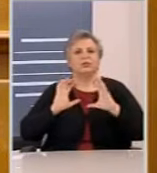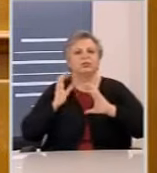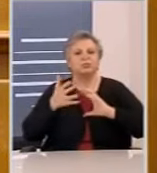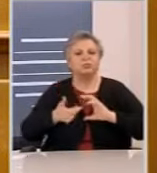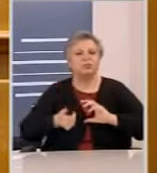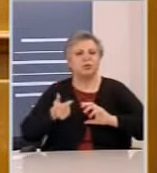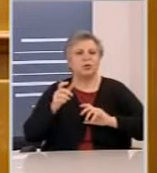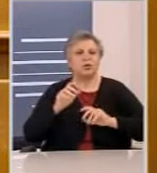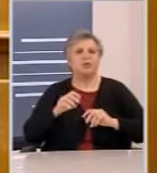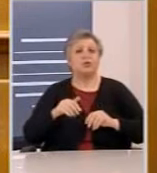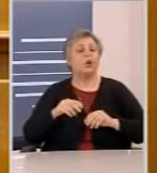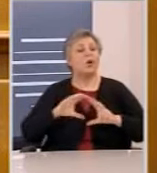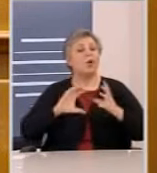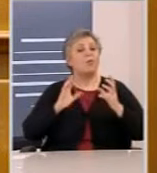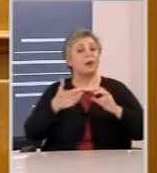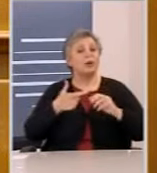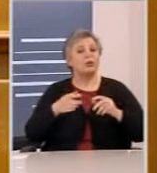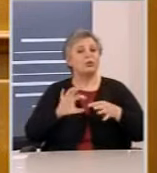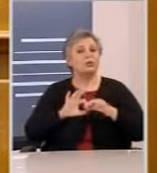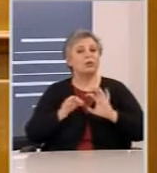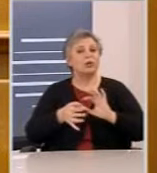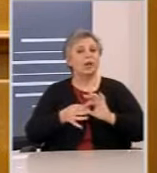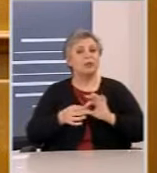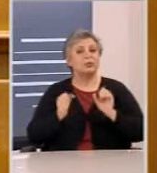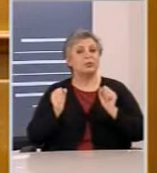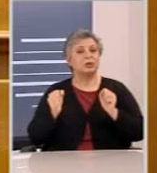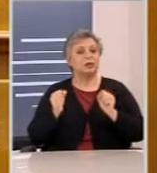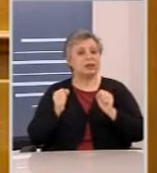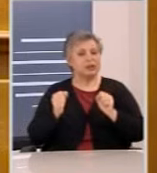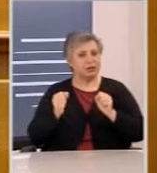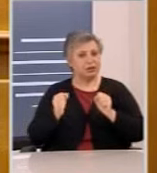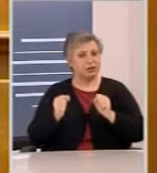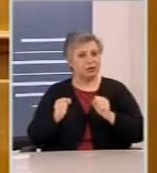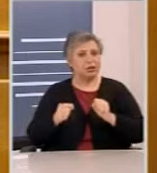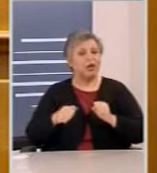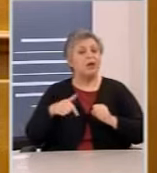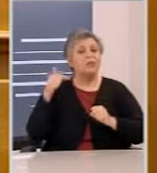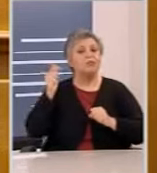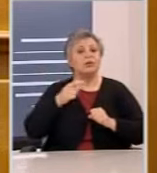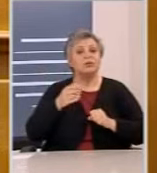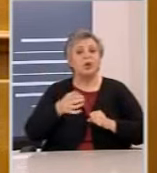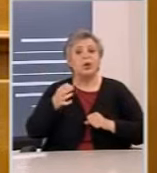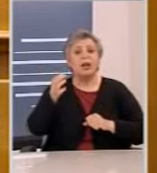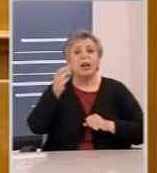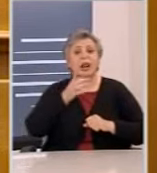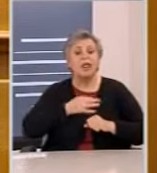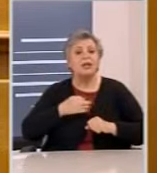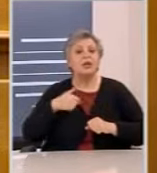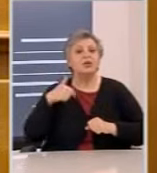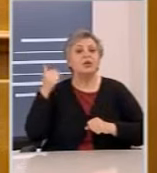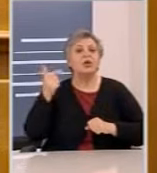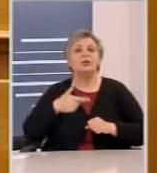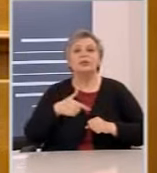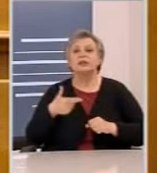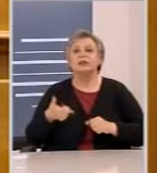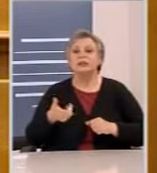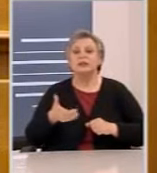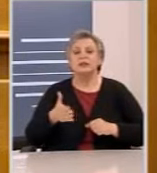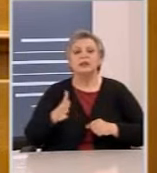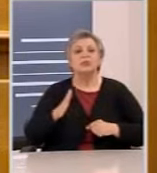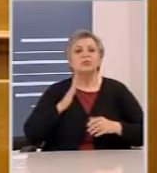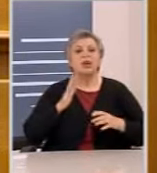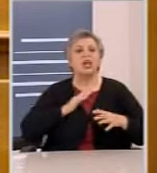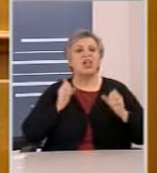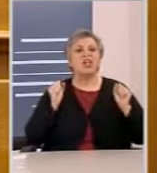οργανισμοί, ο Παγκόσμιος Οργανισμός Υγείας χτυπούσαν το καμπανάκι ότι οι υγειονομικοί δείκτες του πληθυσμού αρχίζουν και